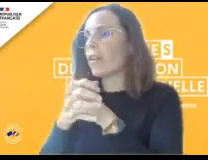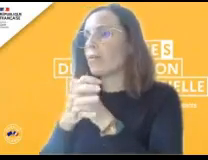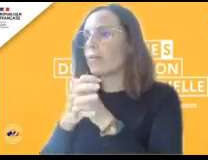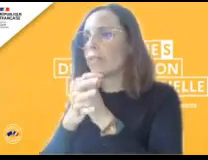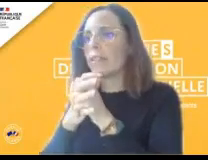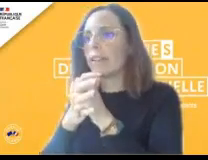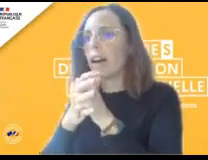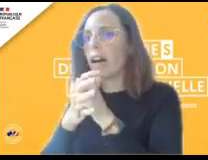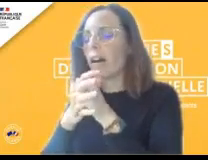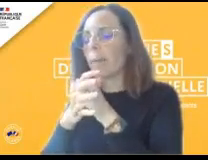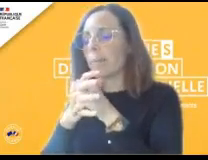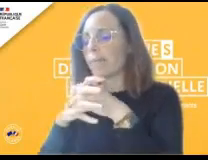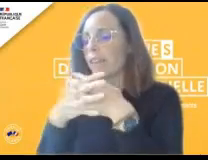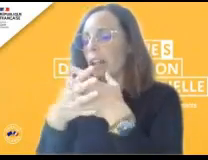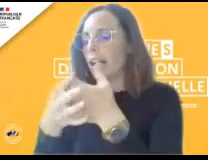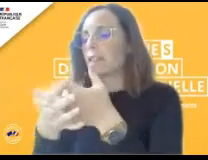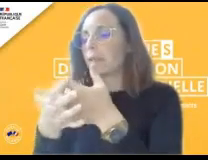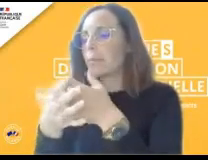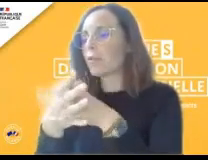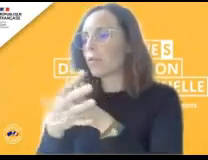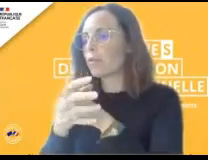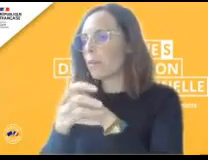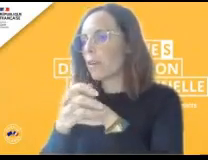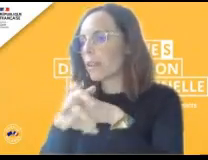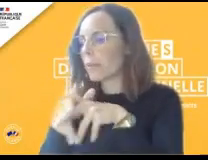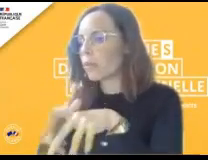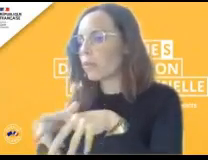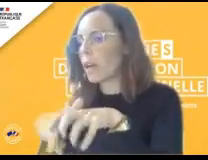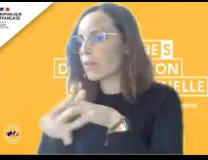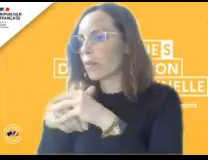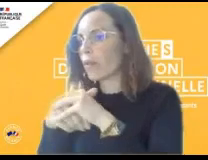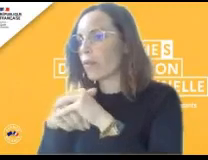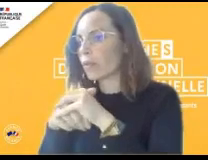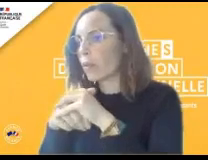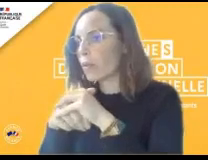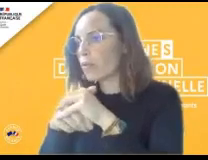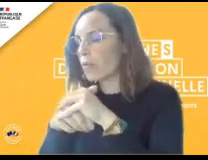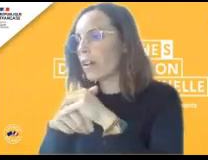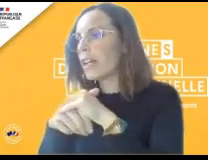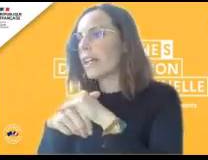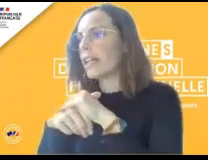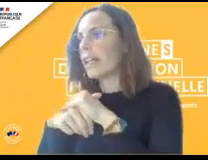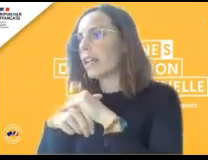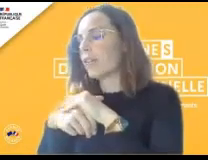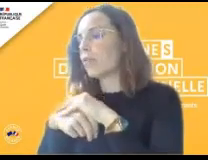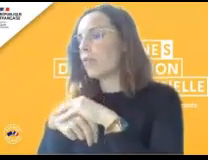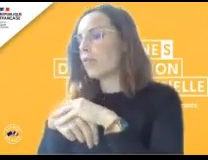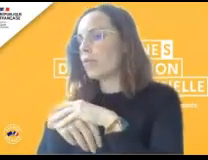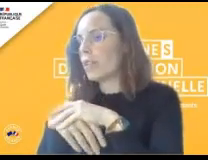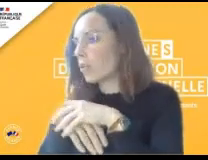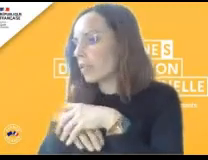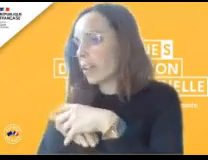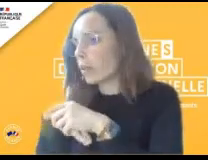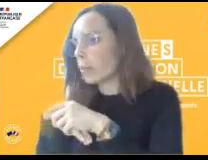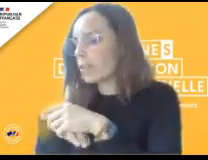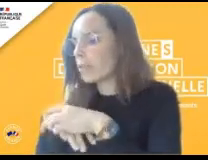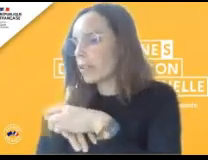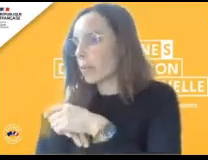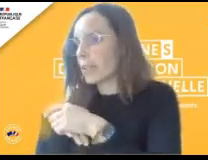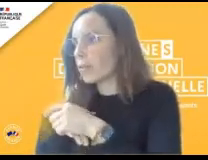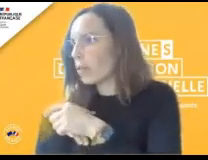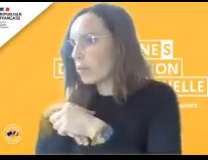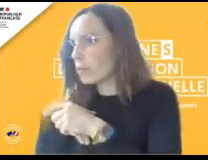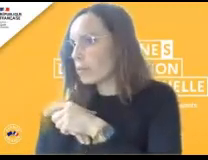tout à l'heure, de vous aider à exprimer votre demande, à mettre le doigt sur votre besoin et de vous apporter un premier